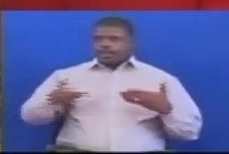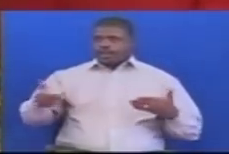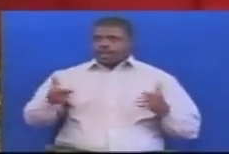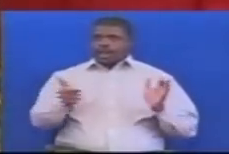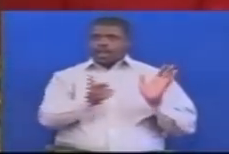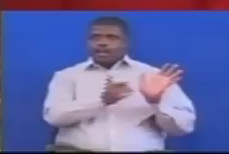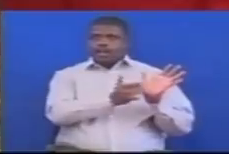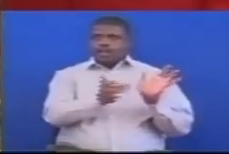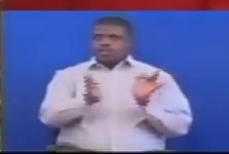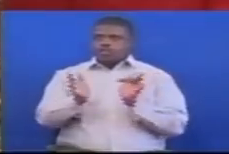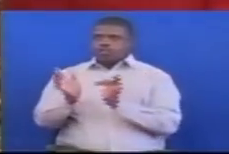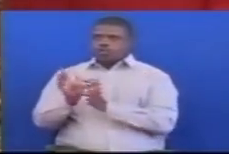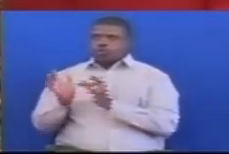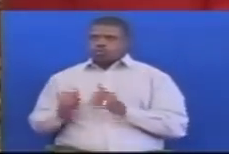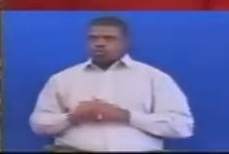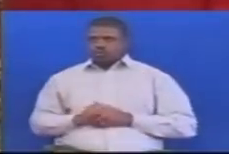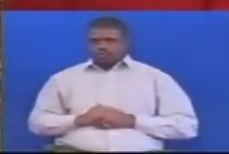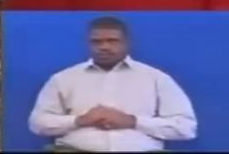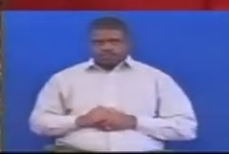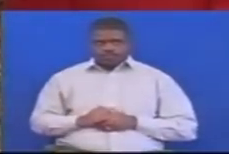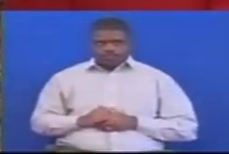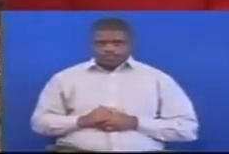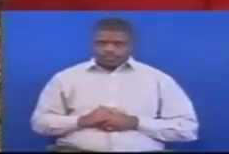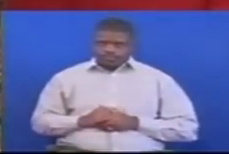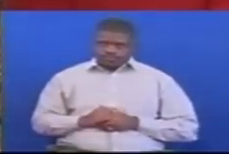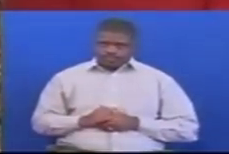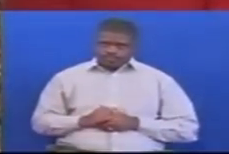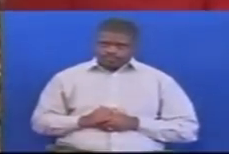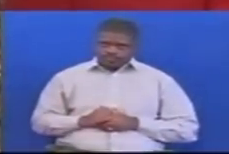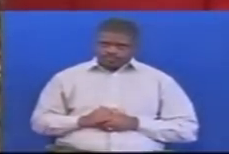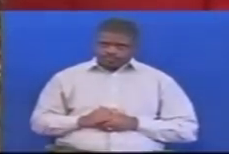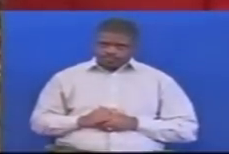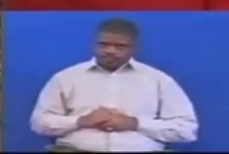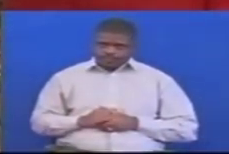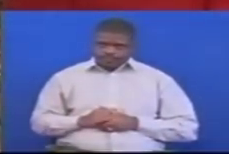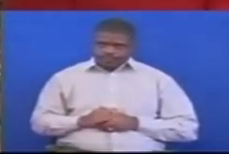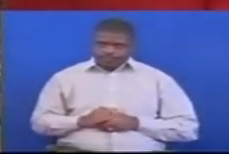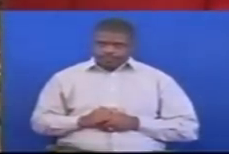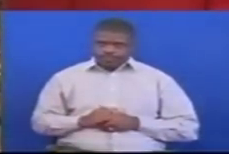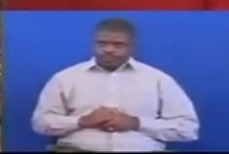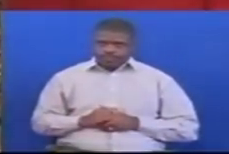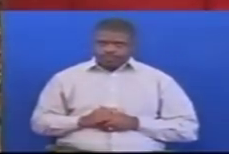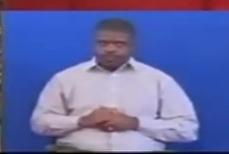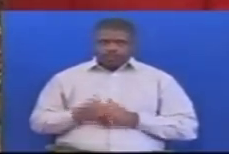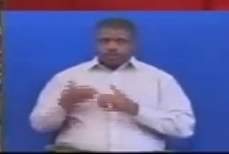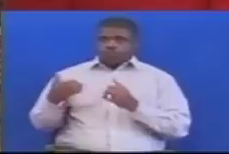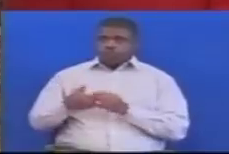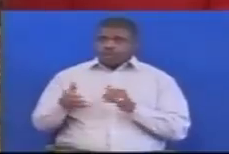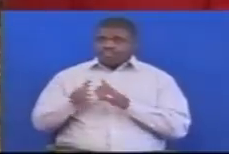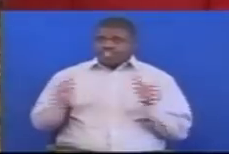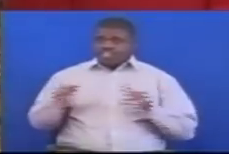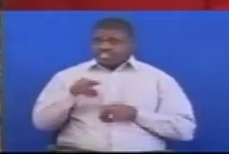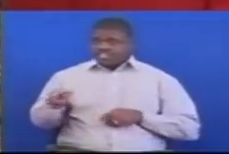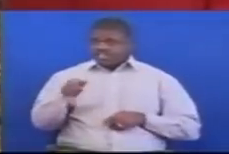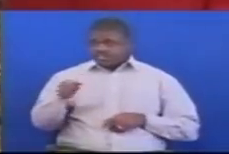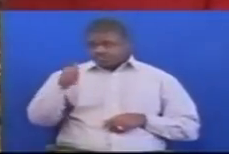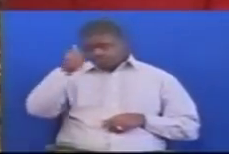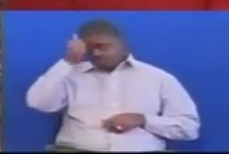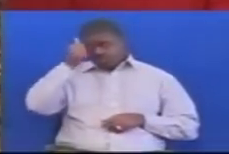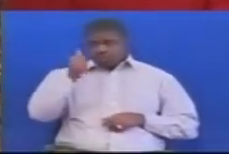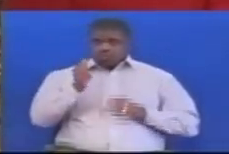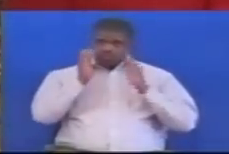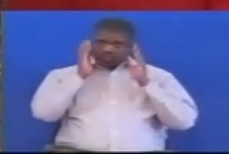Nachukua pia nafasi hii mheshimiwa mwenyekiti niweze kumkumbuka